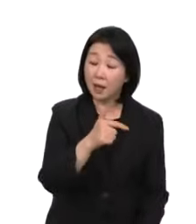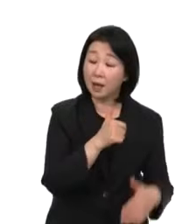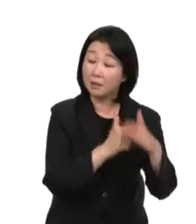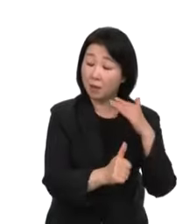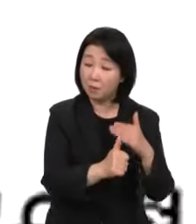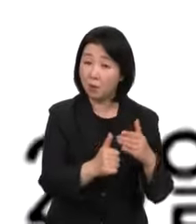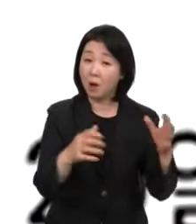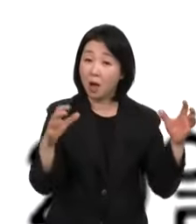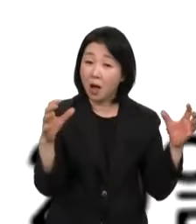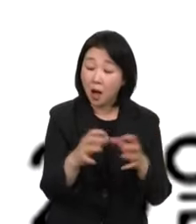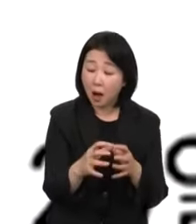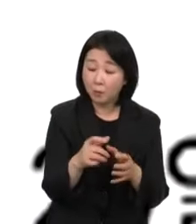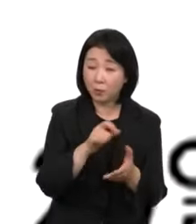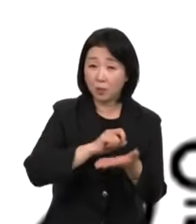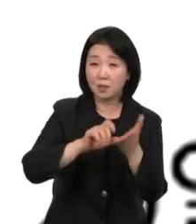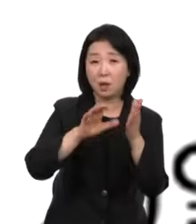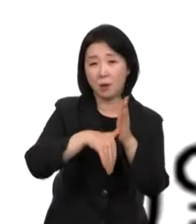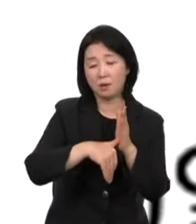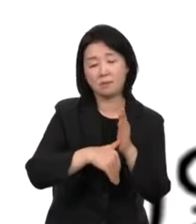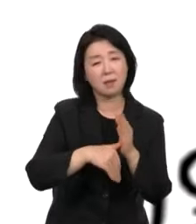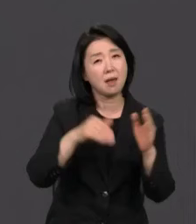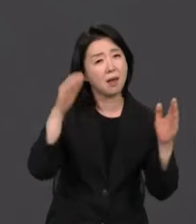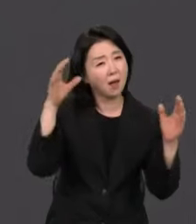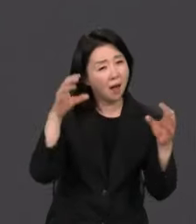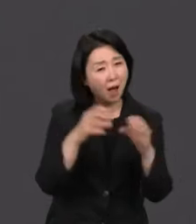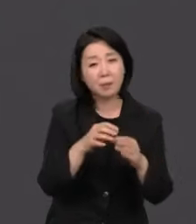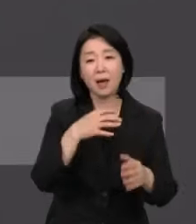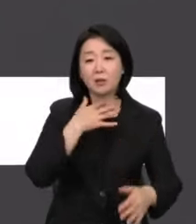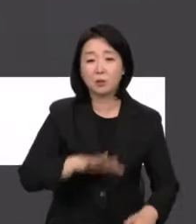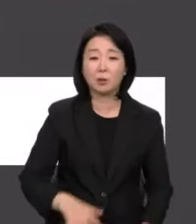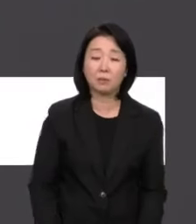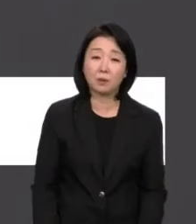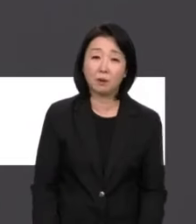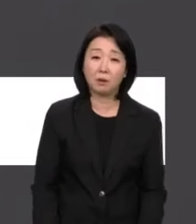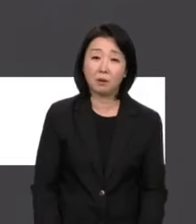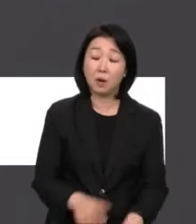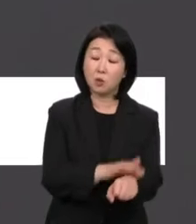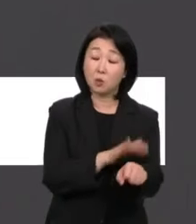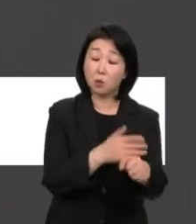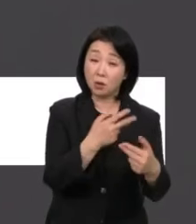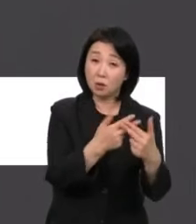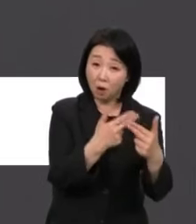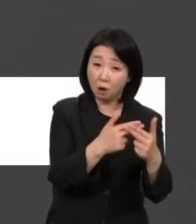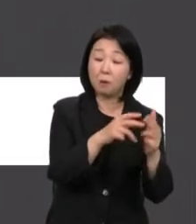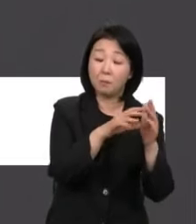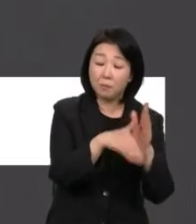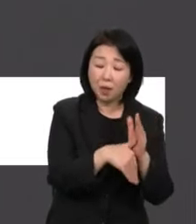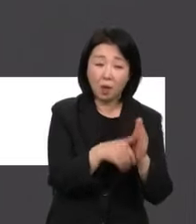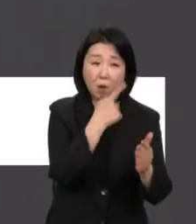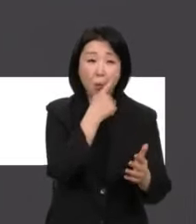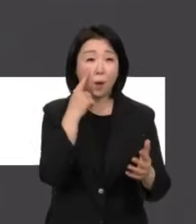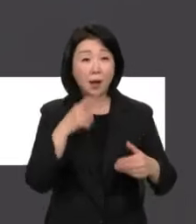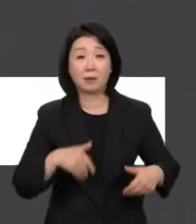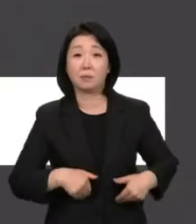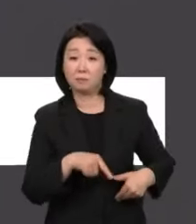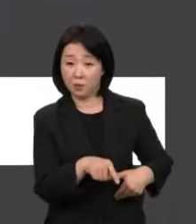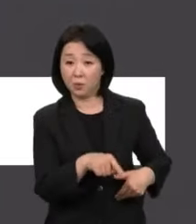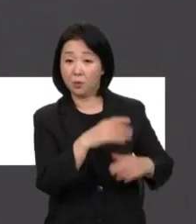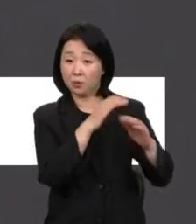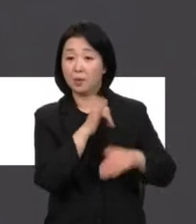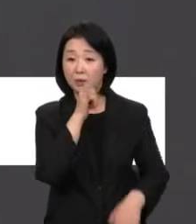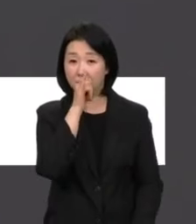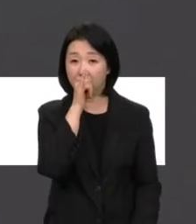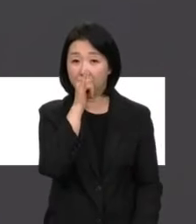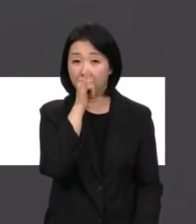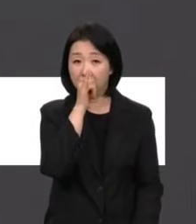기자회견에 합의한 적 없다는 입장을 밝혔습니다. 전공의 협의의 입장을 확인해야 되는 절차가 필요하다는 내용이 있었기